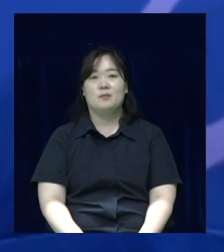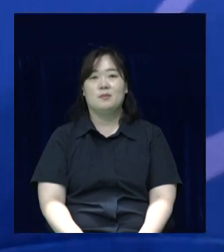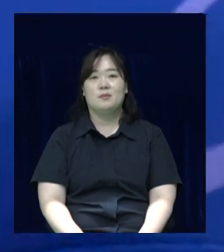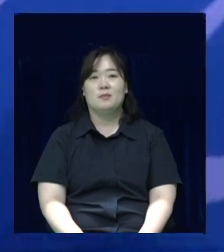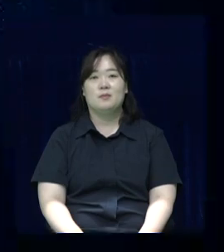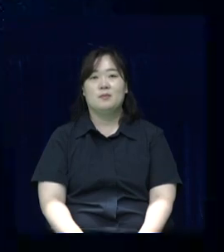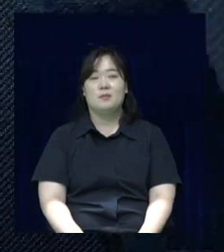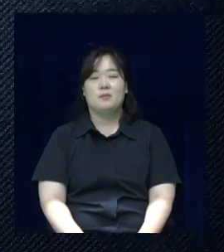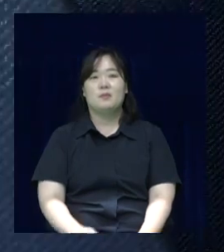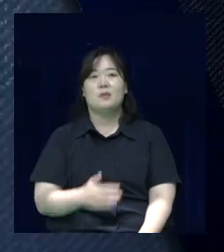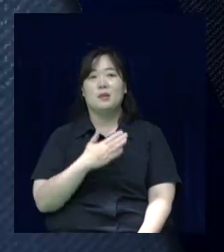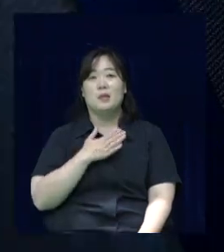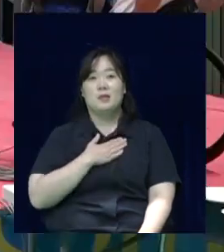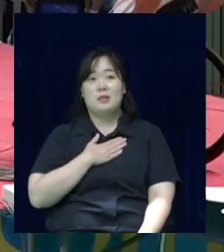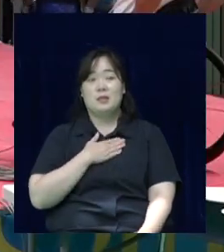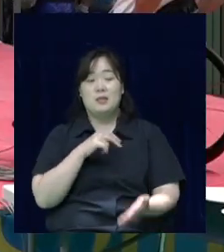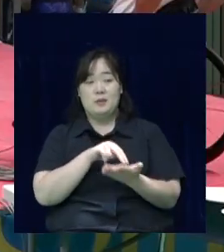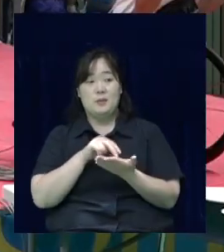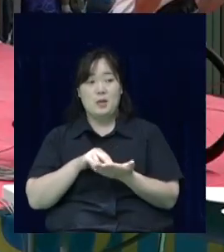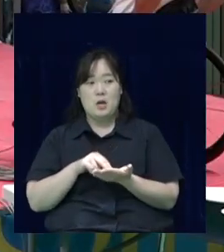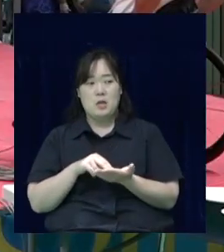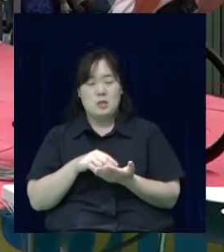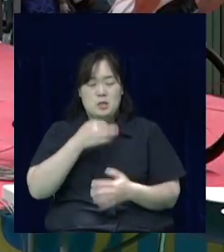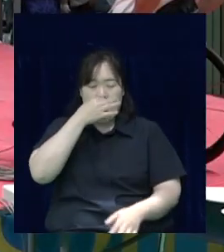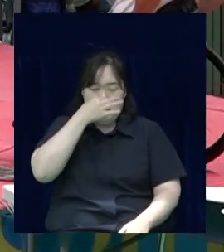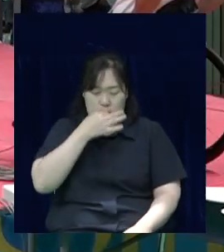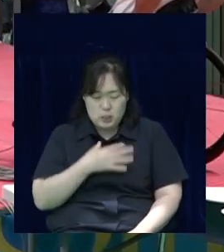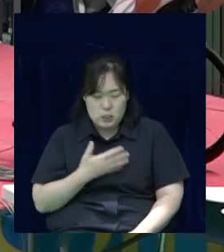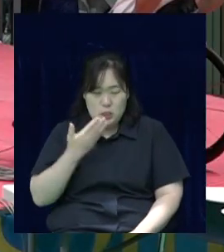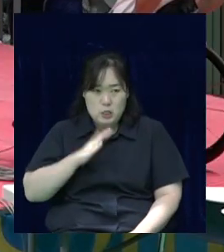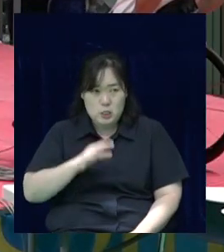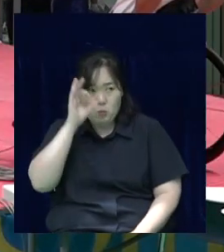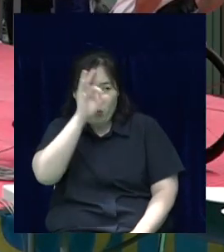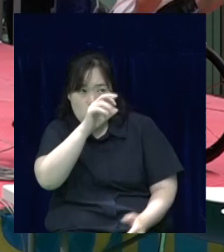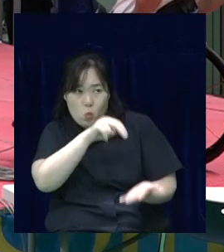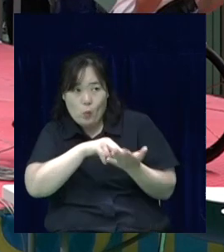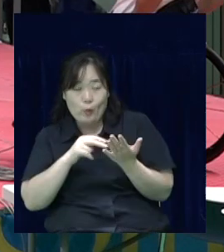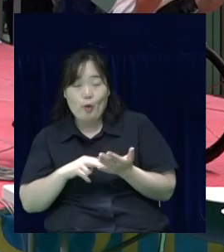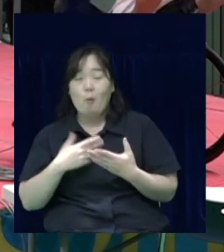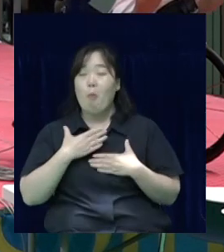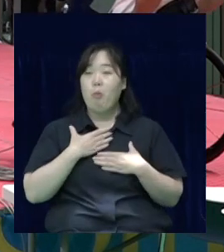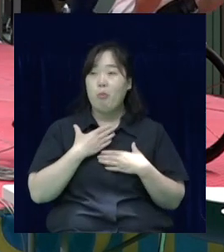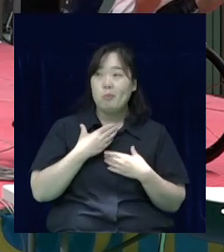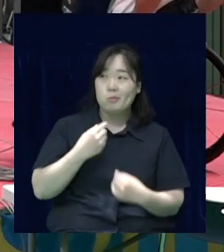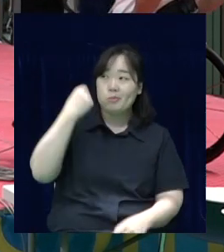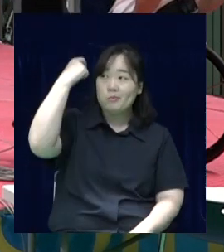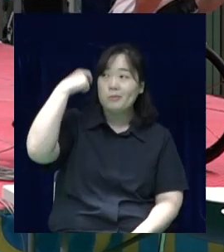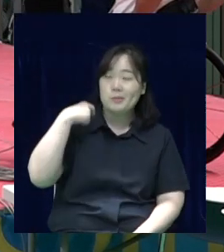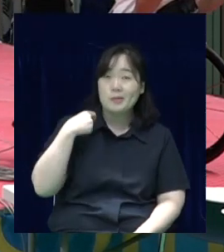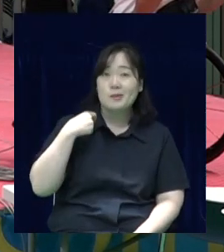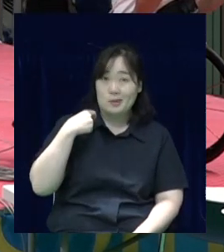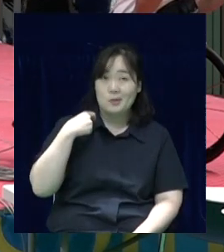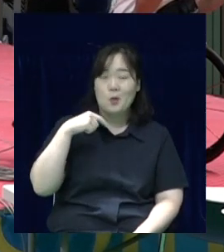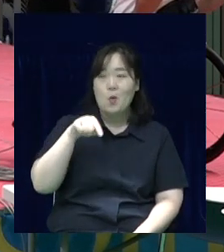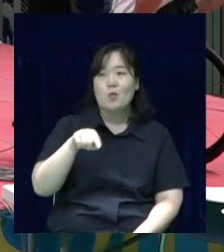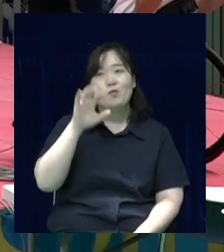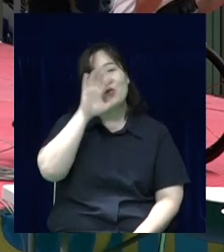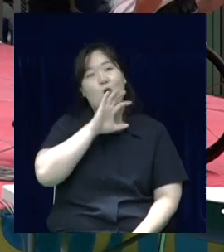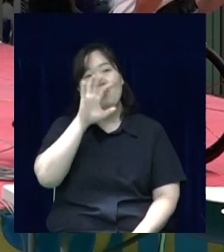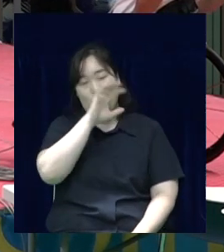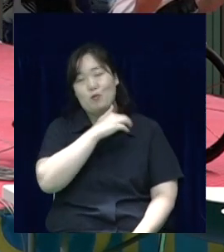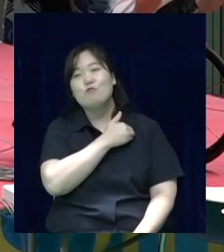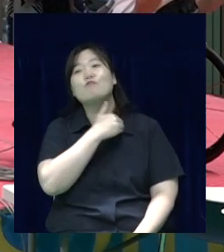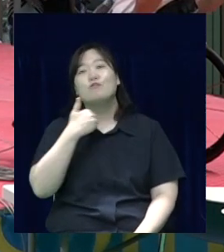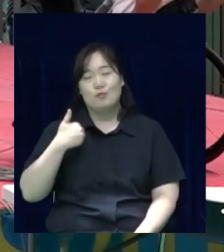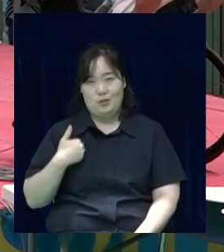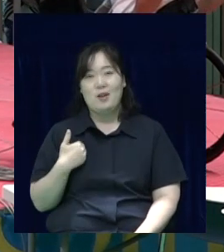물론 본인 입장에서 힘이 들 수는 있겠지만 보는 사람 입장에서 편안하다라는 거는 그만큼 좀 유령을 잘 부리면서 또 예. 들었다라고 볼 수